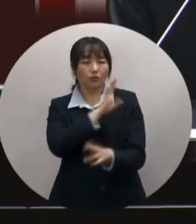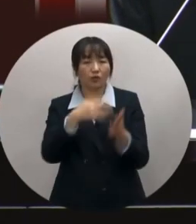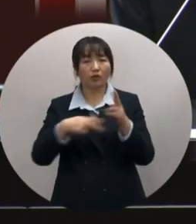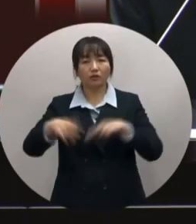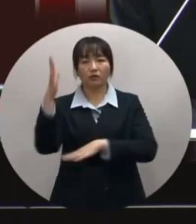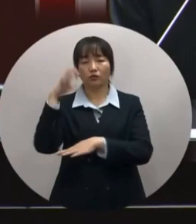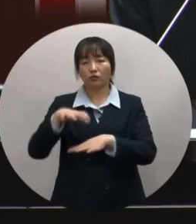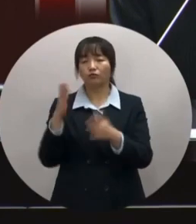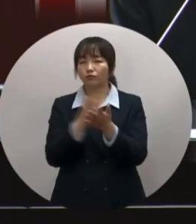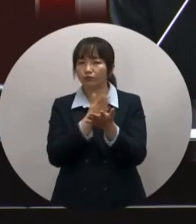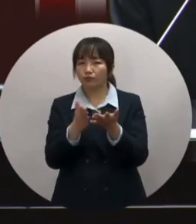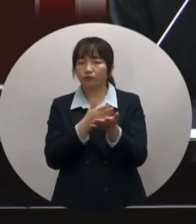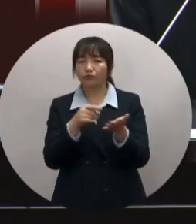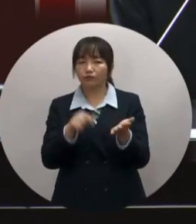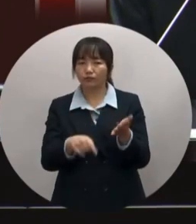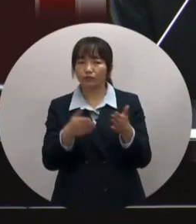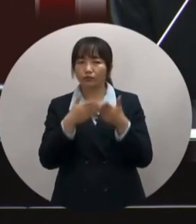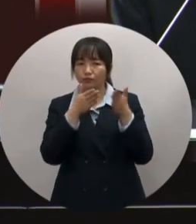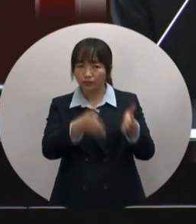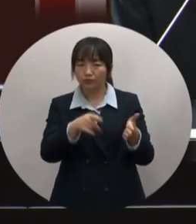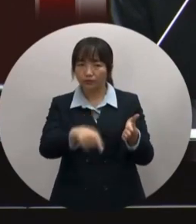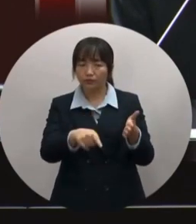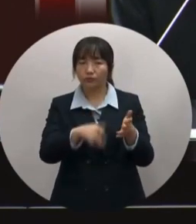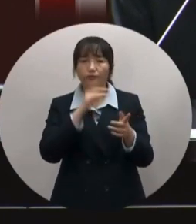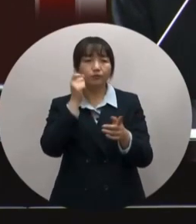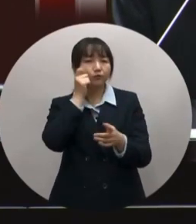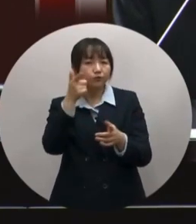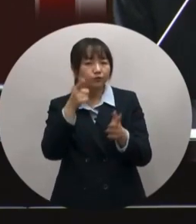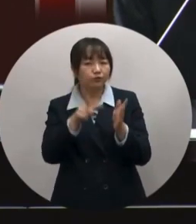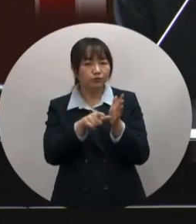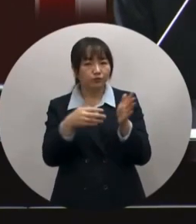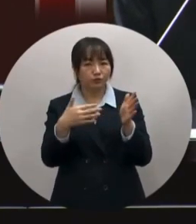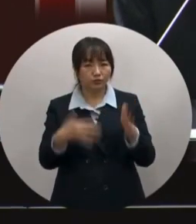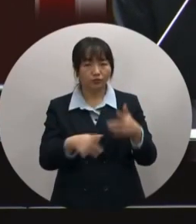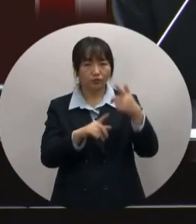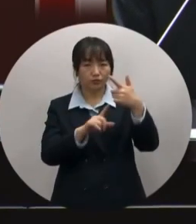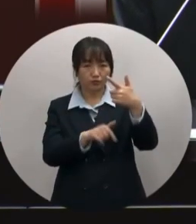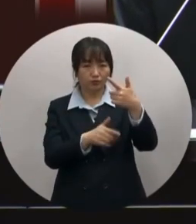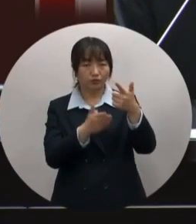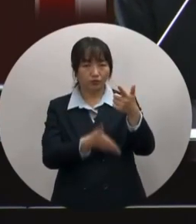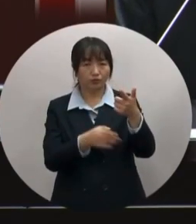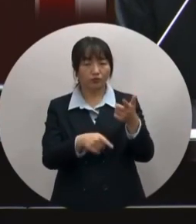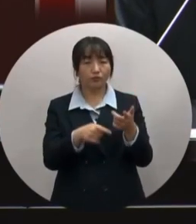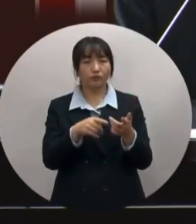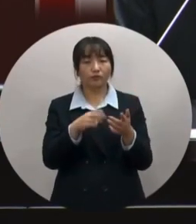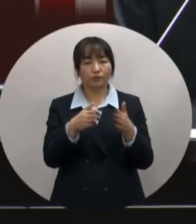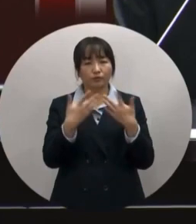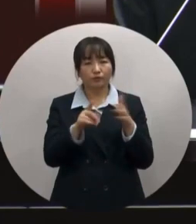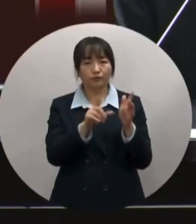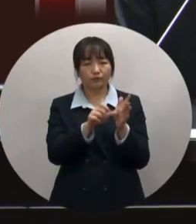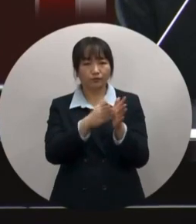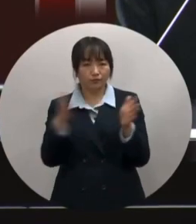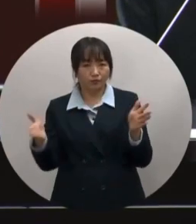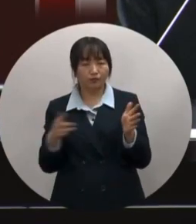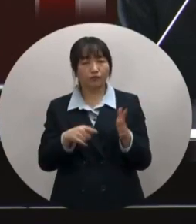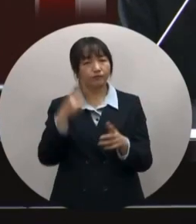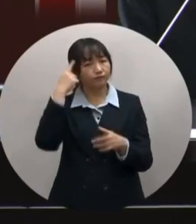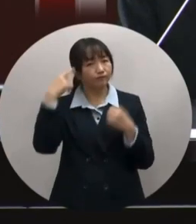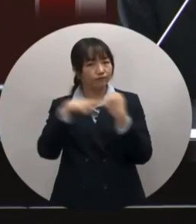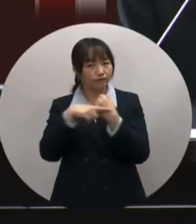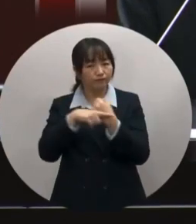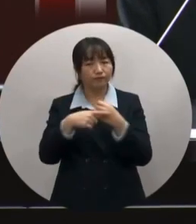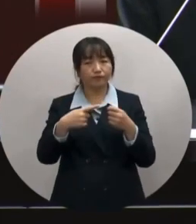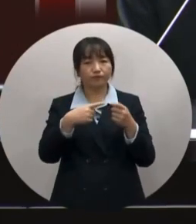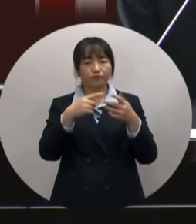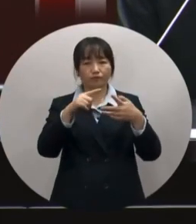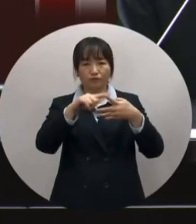政院也在評估針對這個半年就是到今年六月啊是不是能夠延長這個是第一